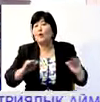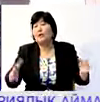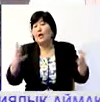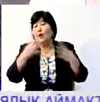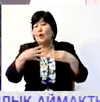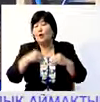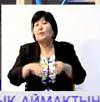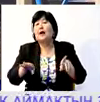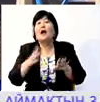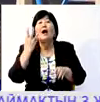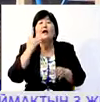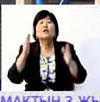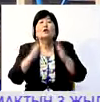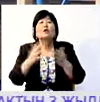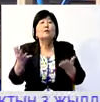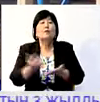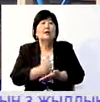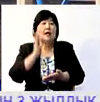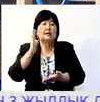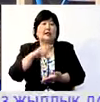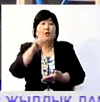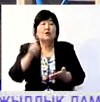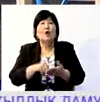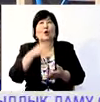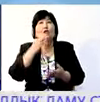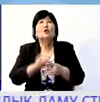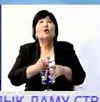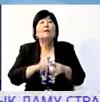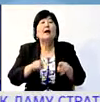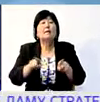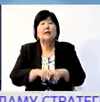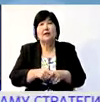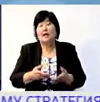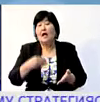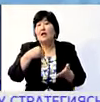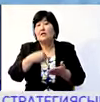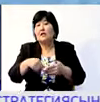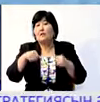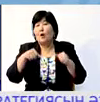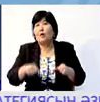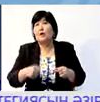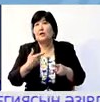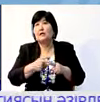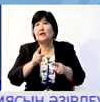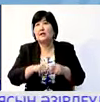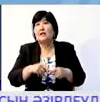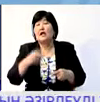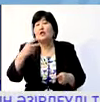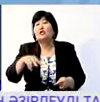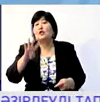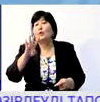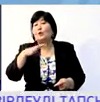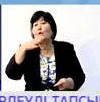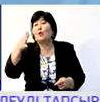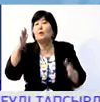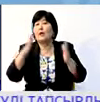жанұялар қашан баспаналы болады деген сұраққа келсек, оның жауабы мынадай. Сатып алу құқығынсыз тұрғын үй құрылысына 24 көпқабатты тұрғын